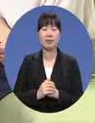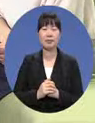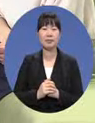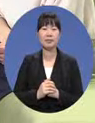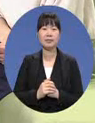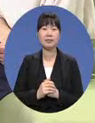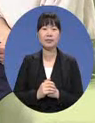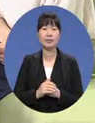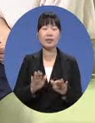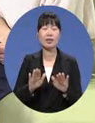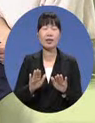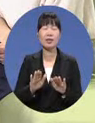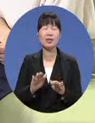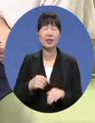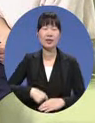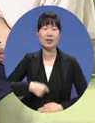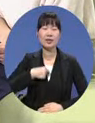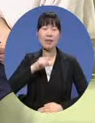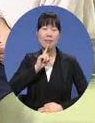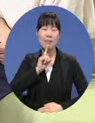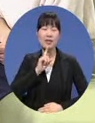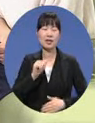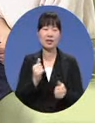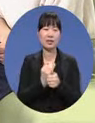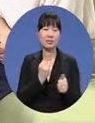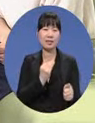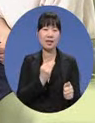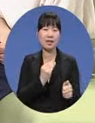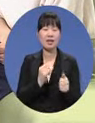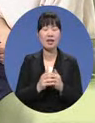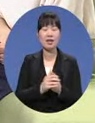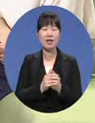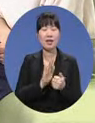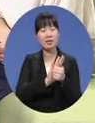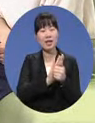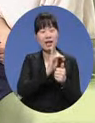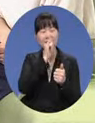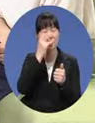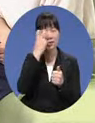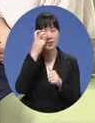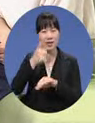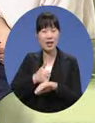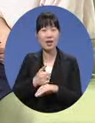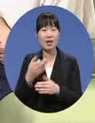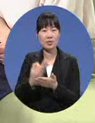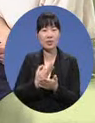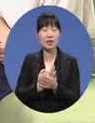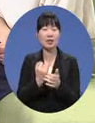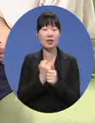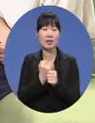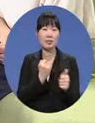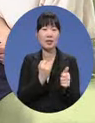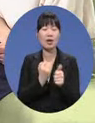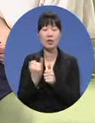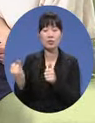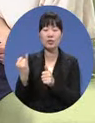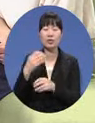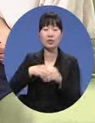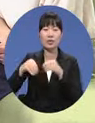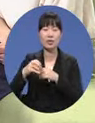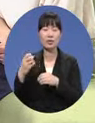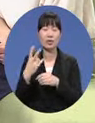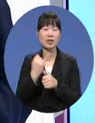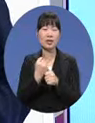그러니까 거기서도 솔직해야 돼요. 그러면 남편 기세워준다고 조사한 건 뭐냐면 돈을 많이 버는 남자의 부인일수록